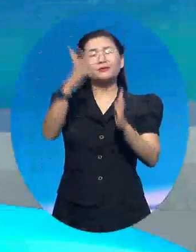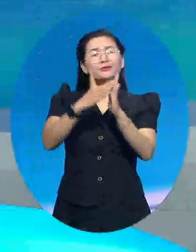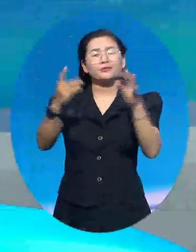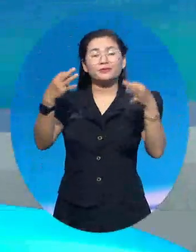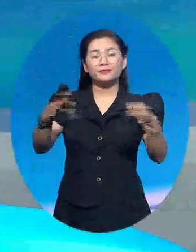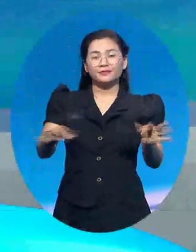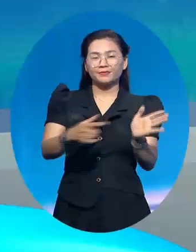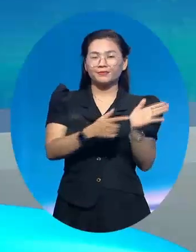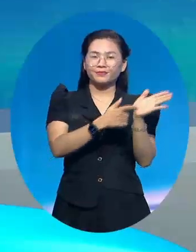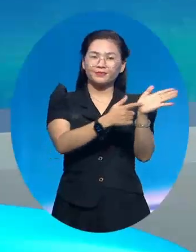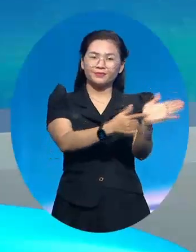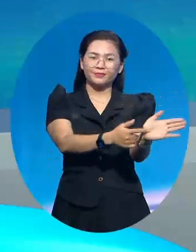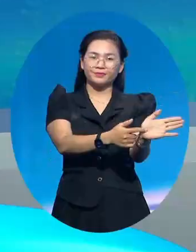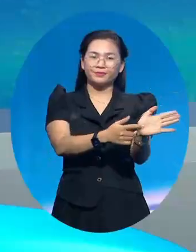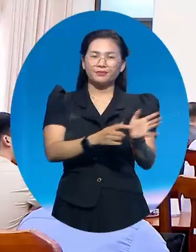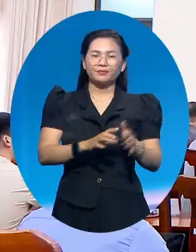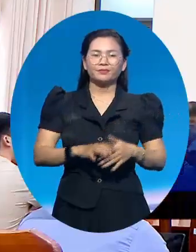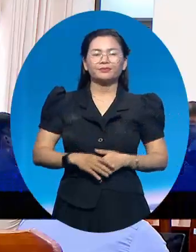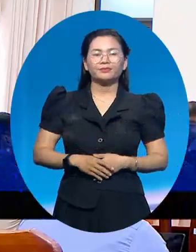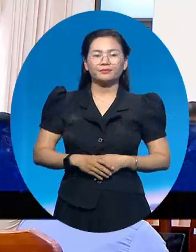nội dung sau đây.